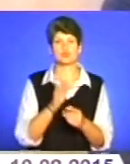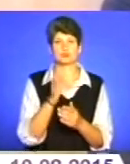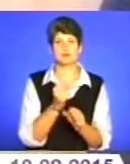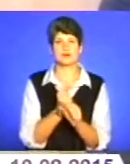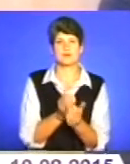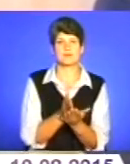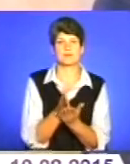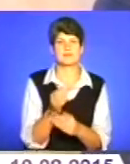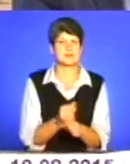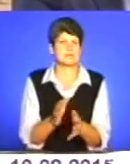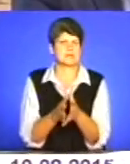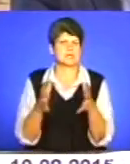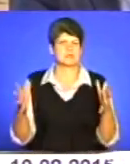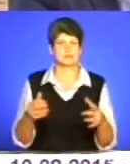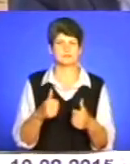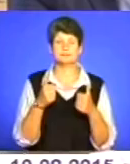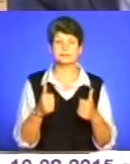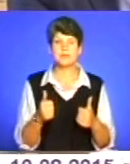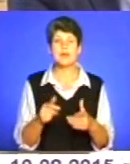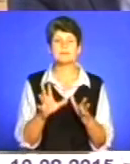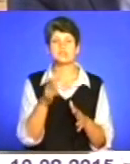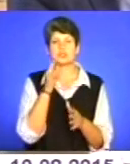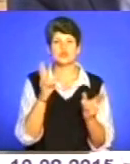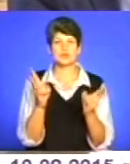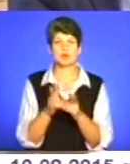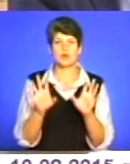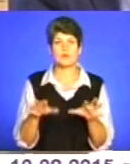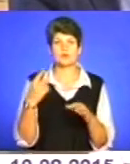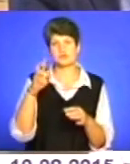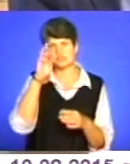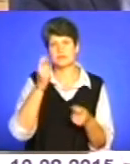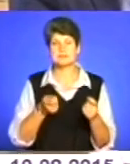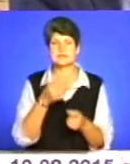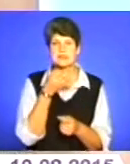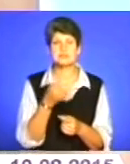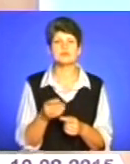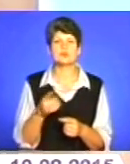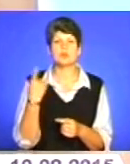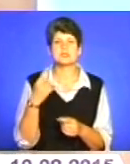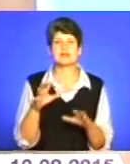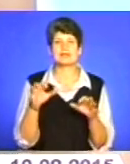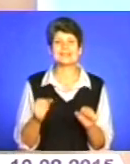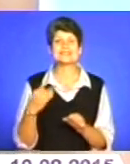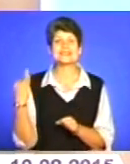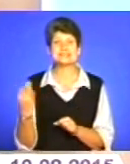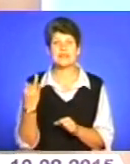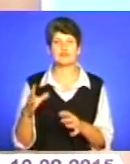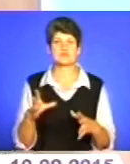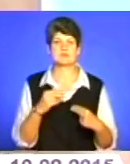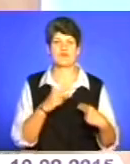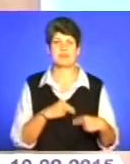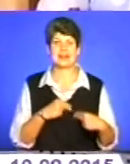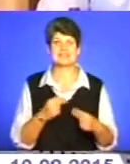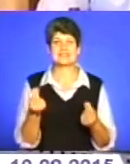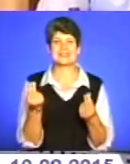працювати максимально продуктивно. Під час зустрічі голова облдержадміністрації Степан Барна зауважив, що обласна влада зацікавлена у співпраці з